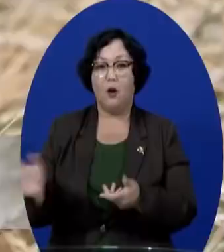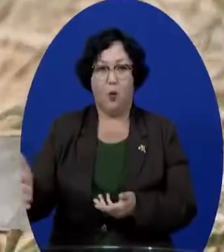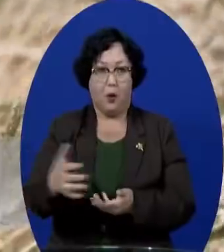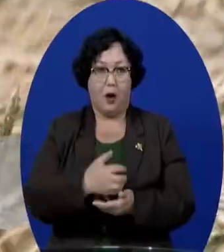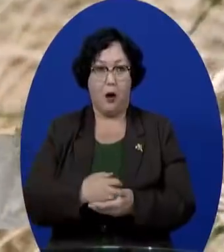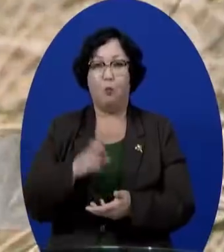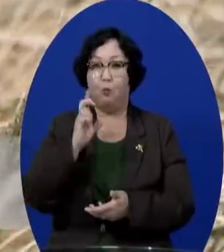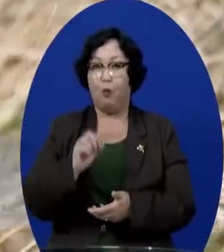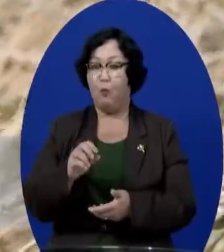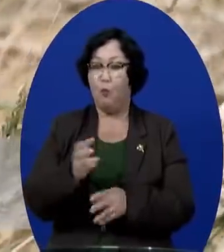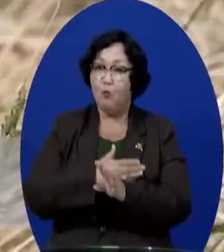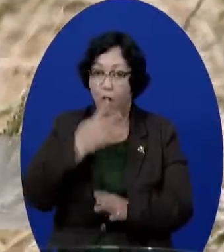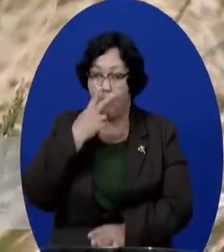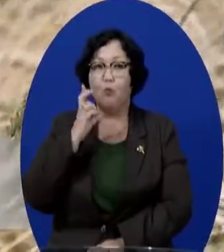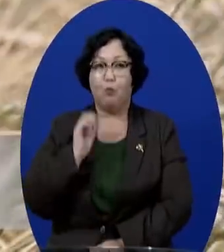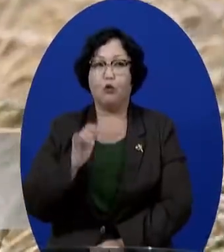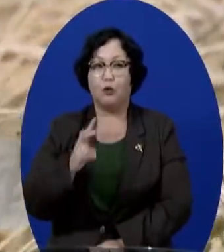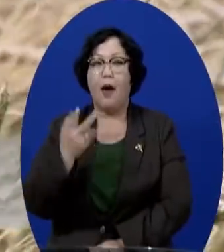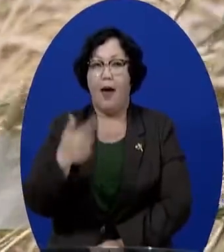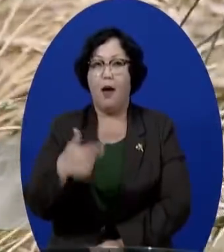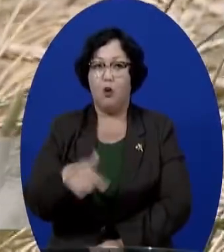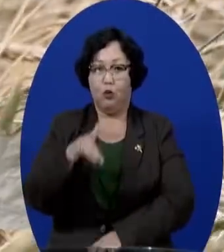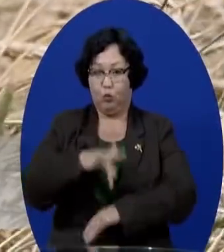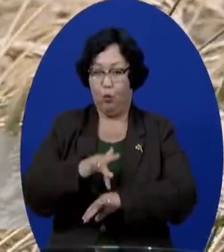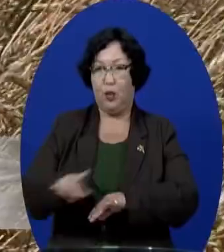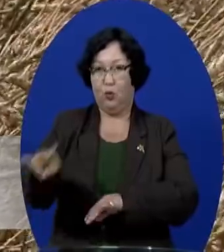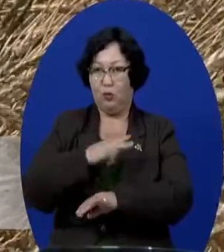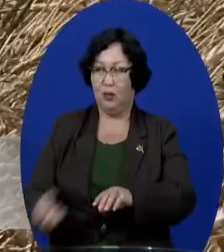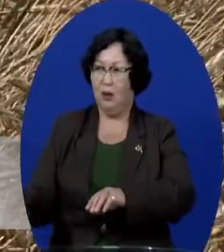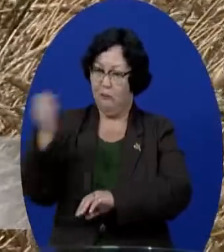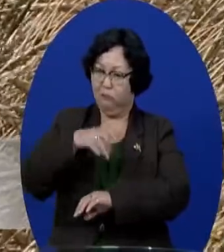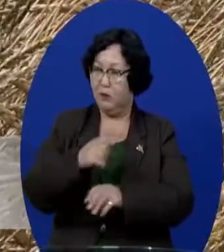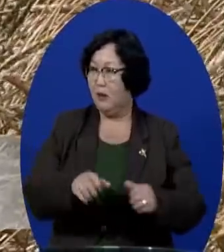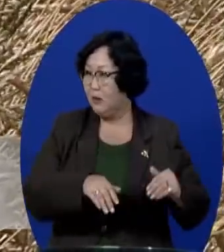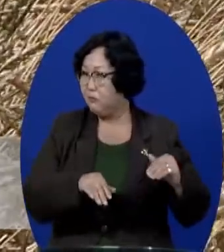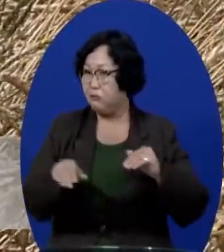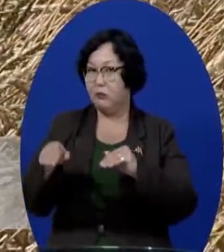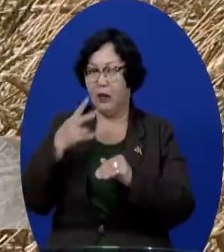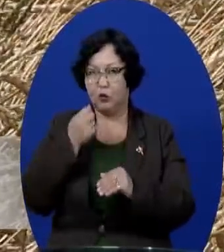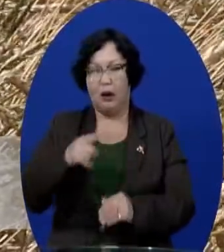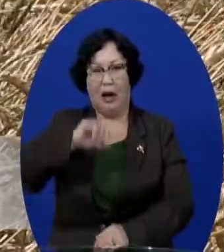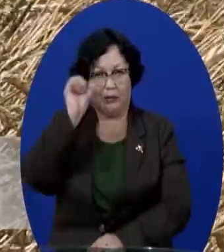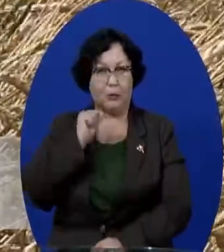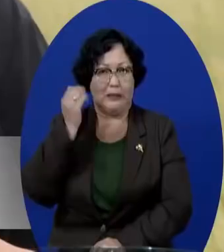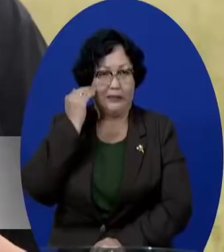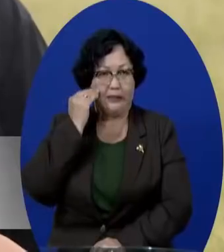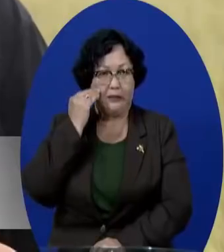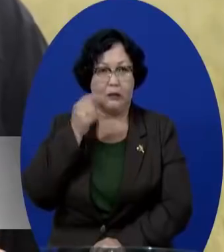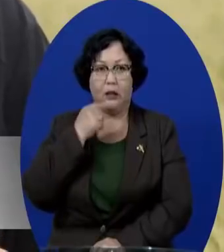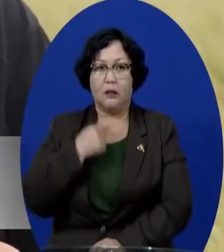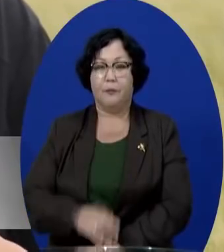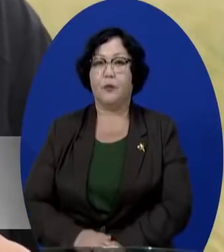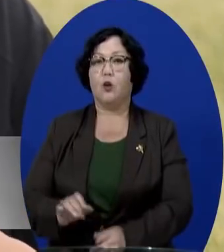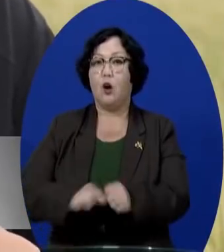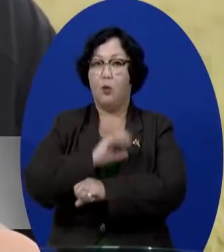дүгнээд байна. Гэсэн хэдий ч хураасан ургацаа төвийн бүс рүү тээвэрлэлт хийхээс эхлээд хэд хэдэн асуудлууд тулгарч байгаа гэдгийг ярьсан юм. Энэ жил цар